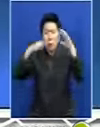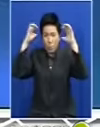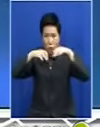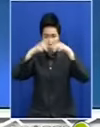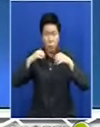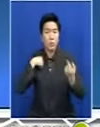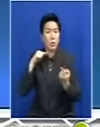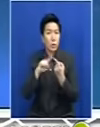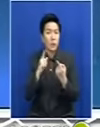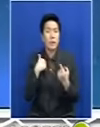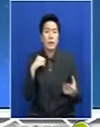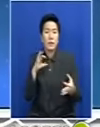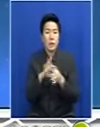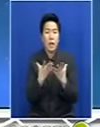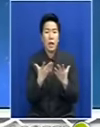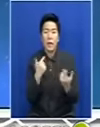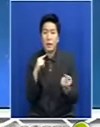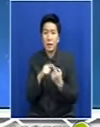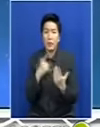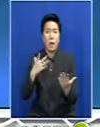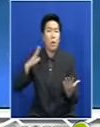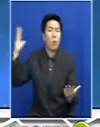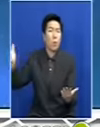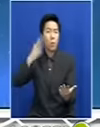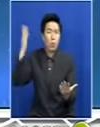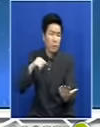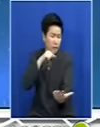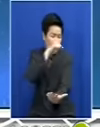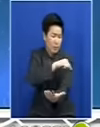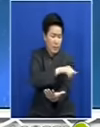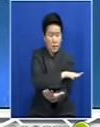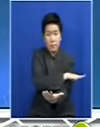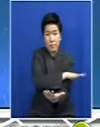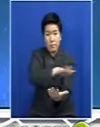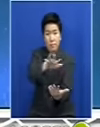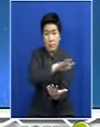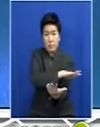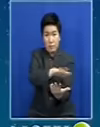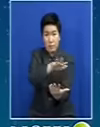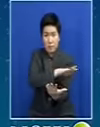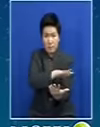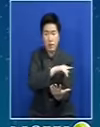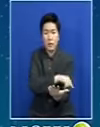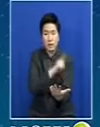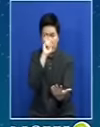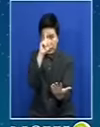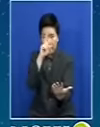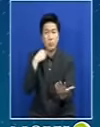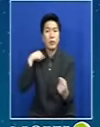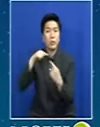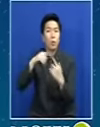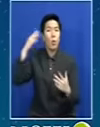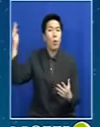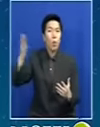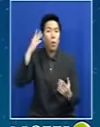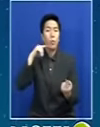สืบเนื่องจากปัจจัยต่างๆเหล่านี้นั่นก็คือมรสุมทางด้านตะวันตกเฉียงใต้ที่มีกำลังปานกลางนะครับอีกปัจจัยหนึ่งนั่นก็คือลม